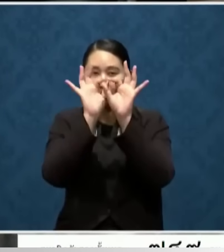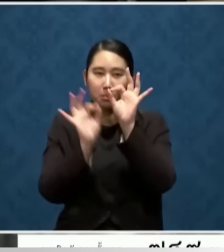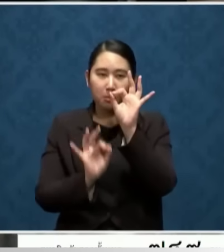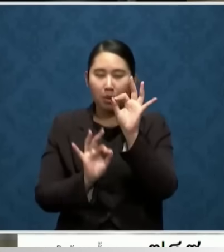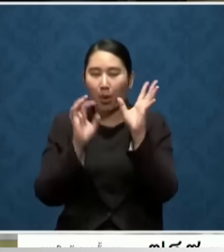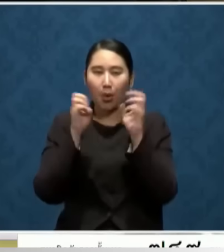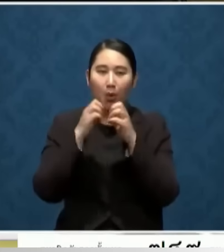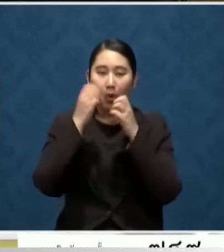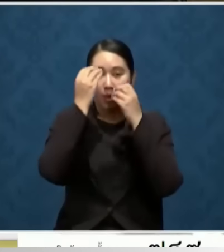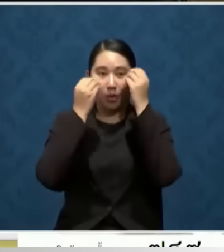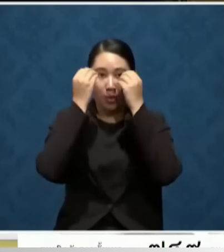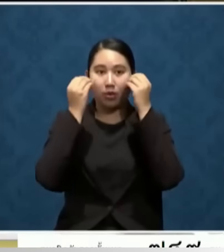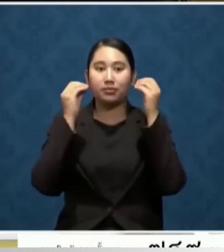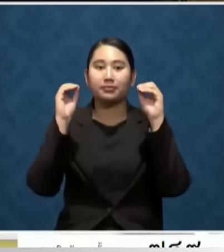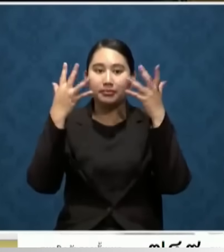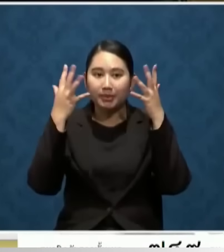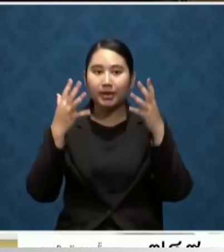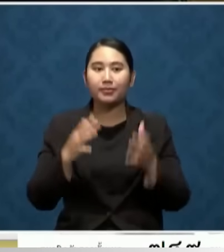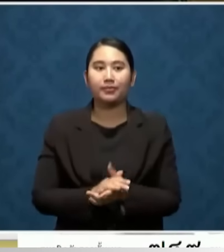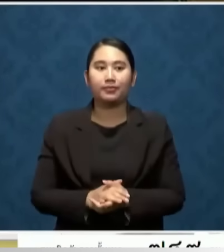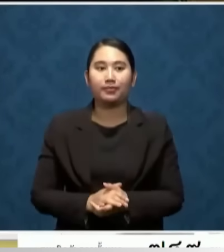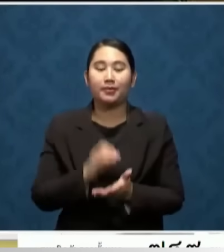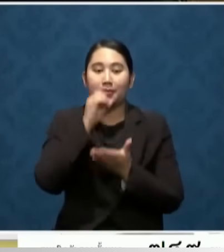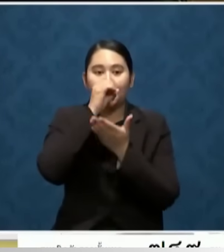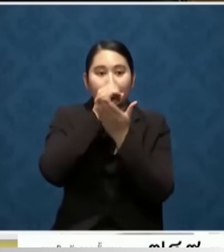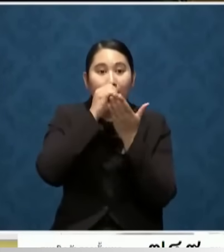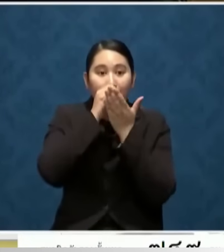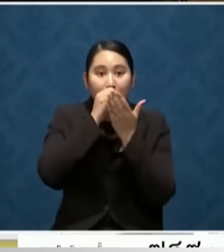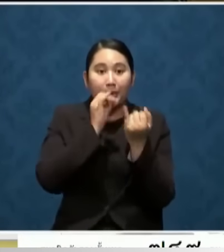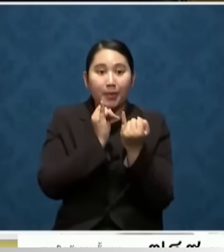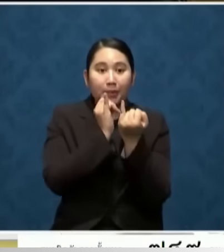ยครับถามว่าท่านติดยาเสพติดหรือเปล่า